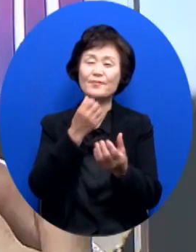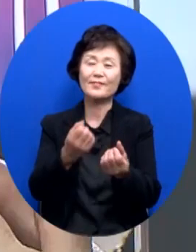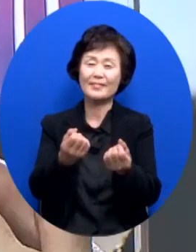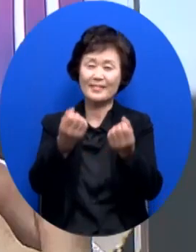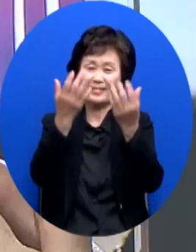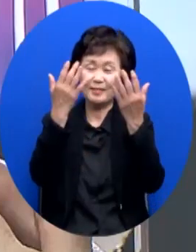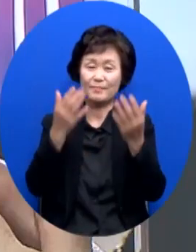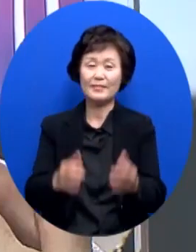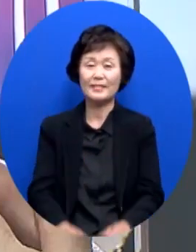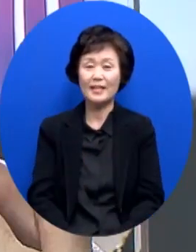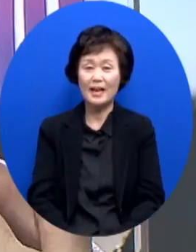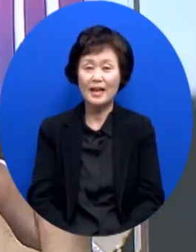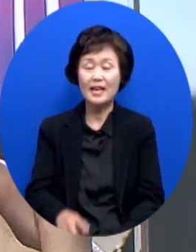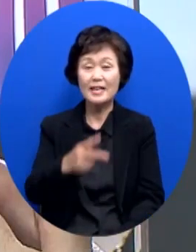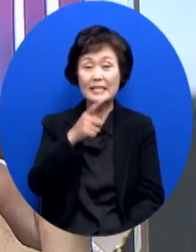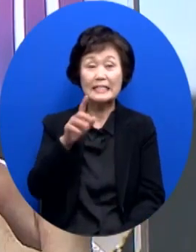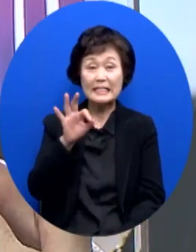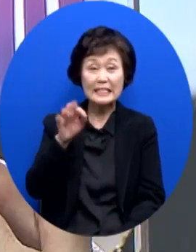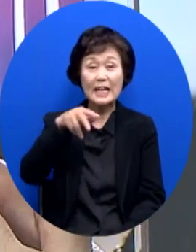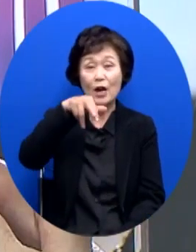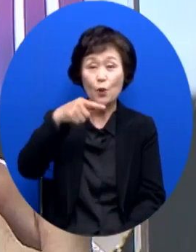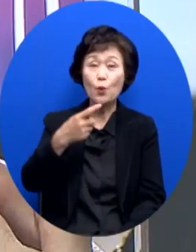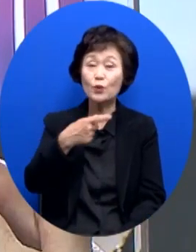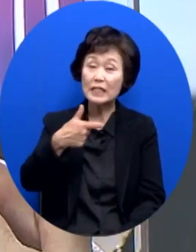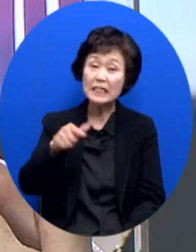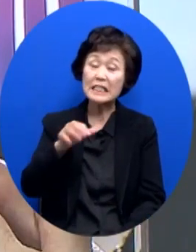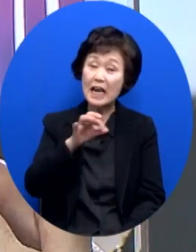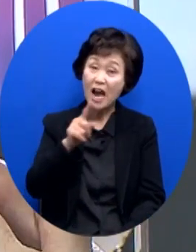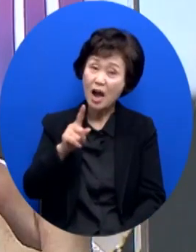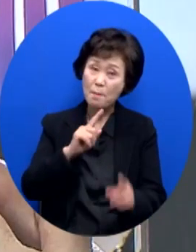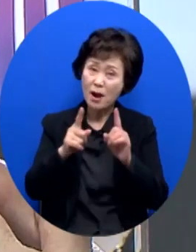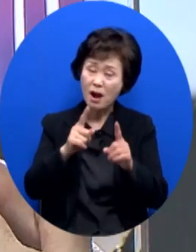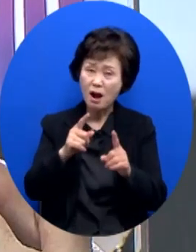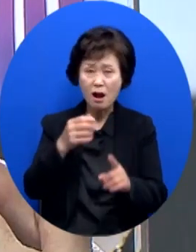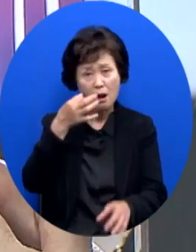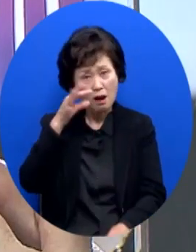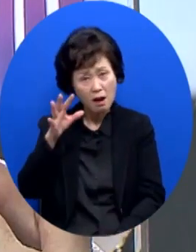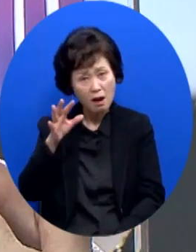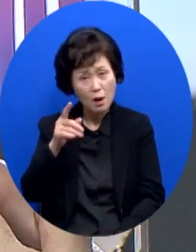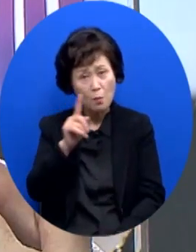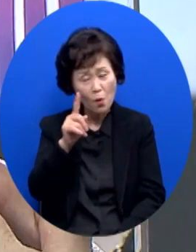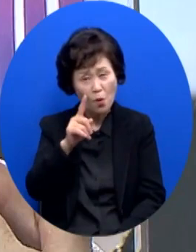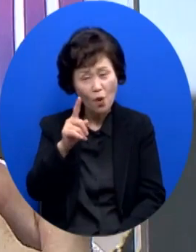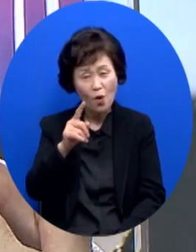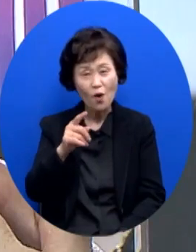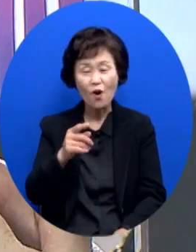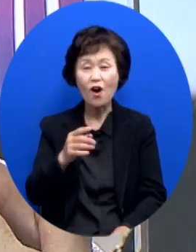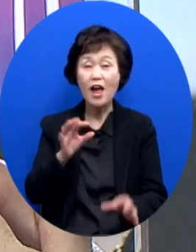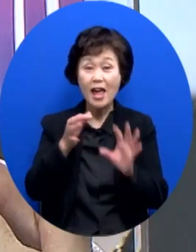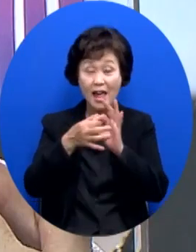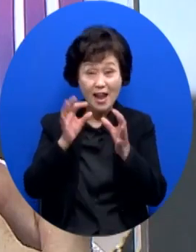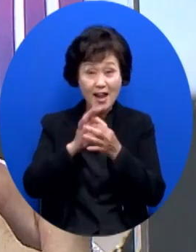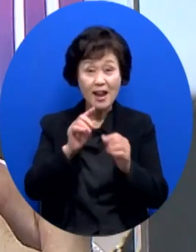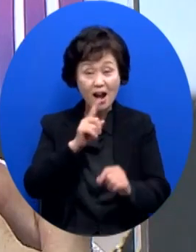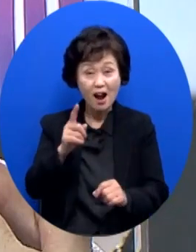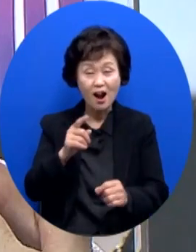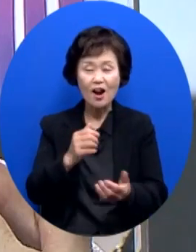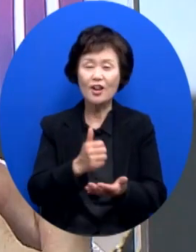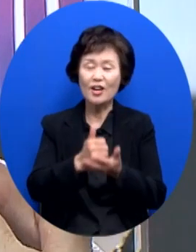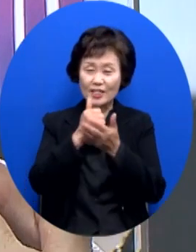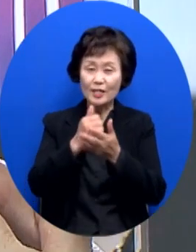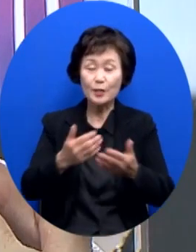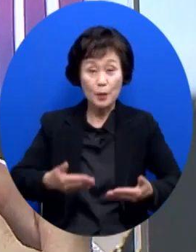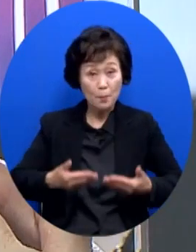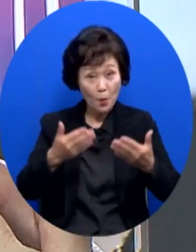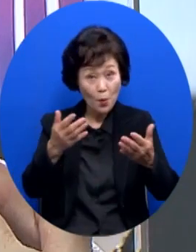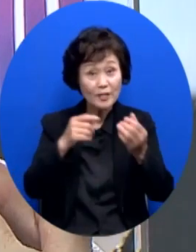네. 디아코니아라는 말이 다소 생소하게 들릴 수 있을 것 같은데요. 헬라어로 섬김, 봉사를 뜻하는 단어죠. 디아코니아